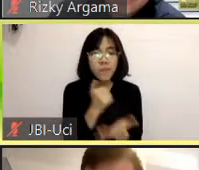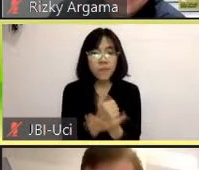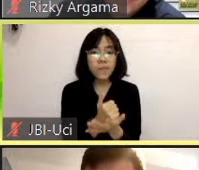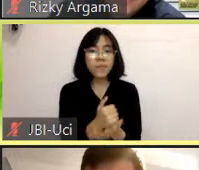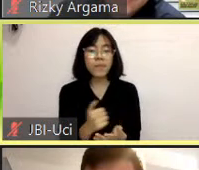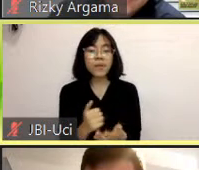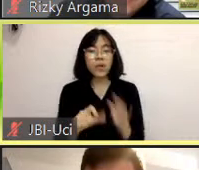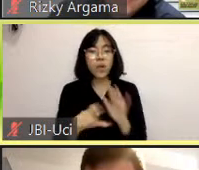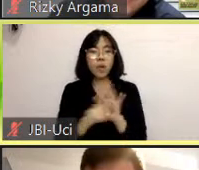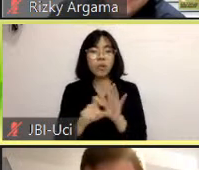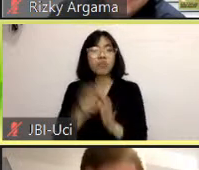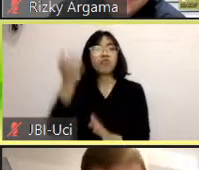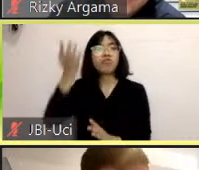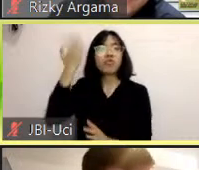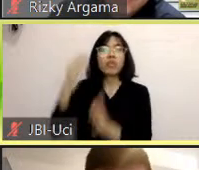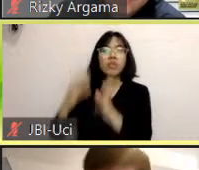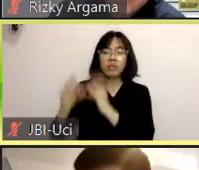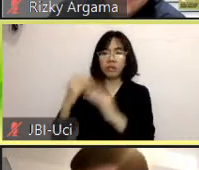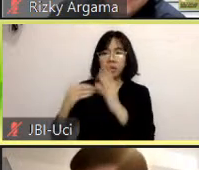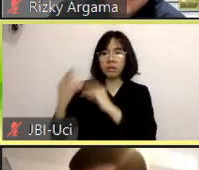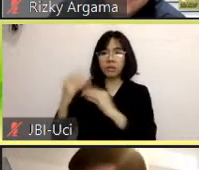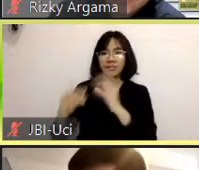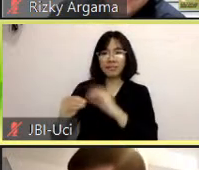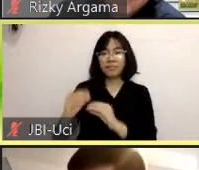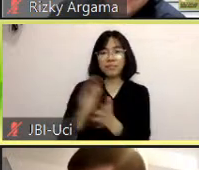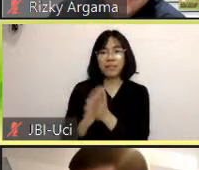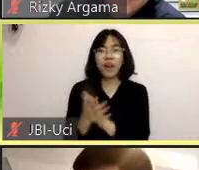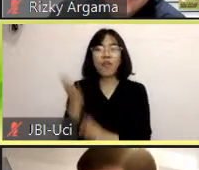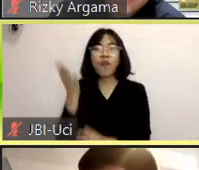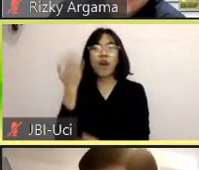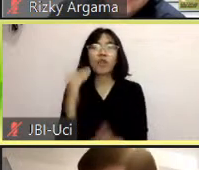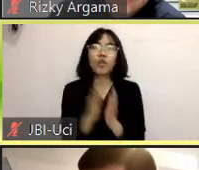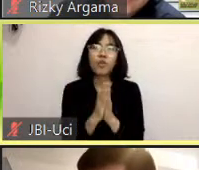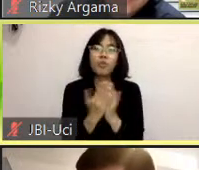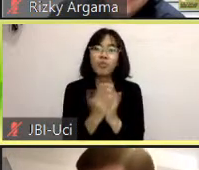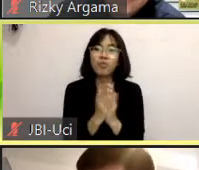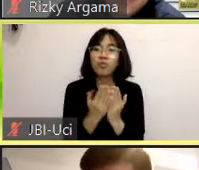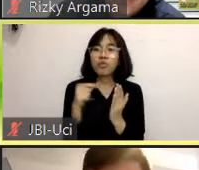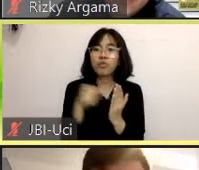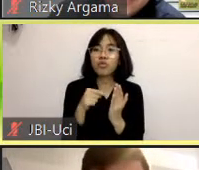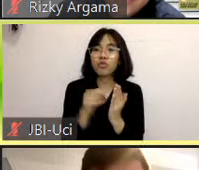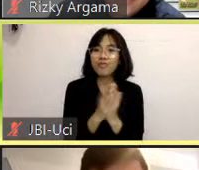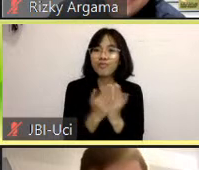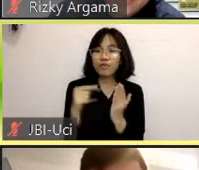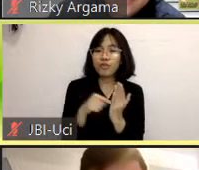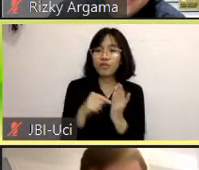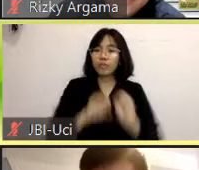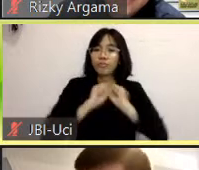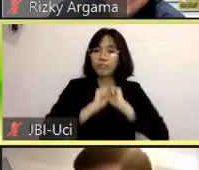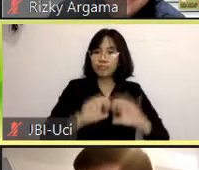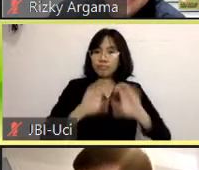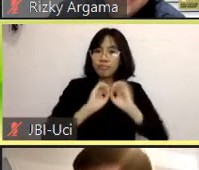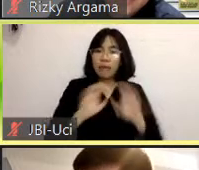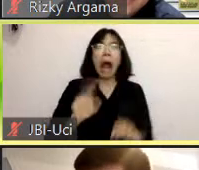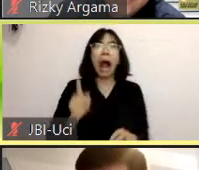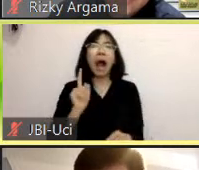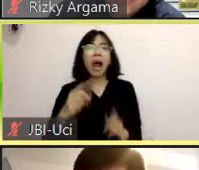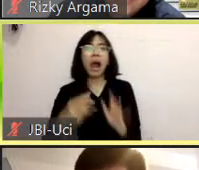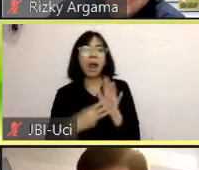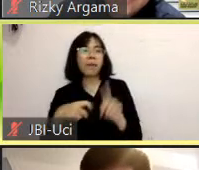misalnya ini pernah dibahas di konteks kasus pelarangan buku di tahun 2010, MK sebenarnya pernah mengulas ini, bahwa dalam hal membatasi